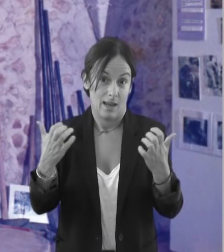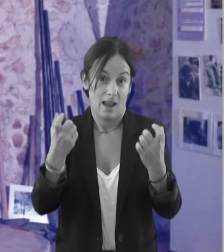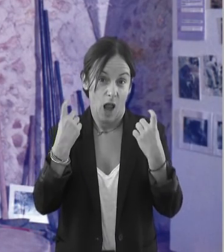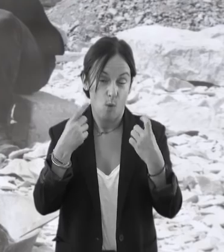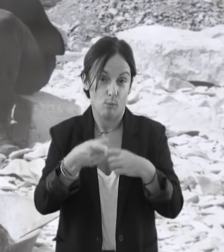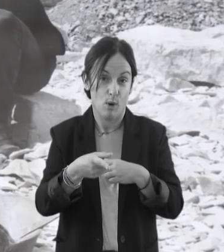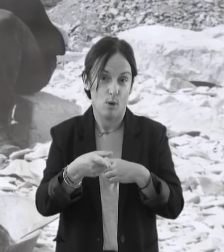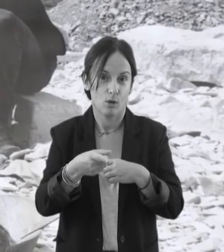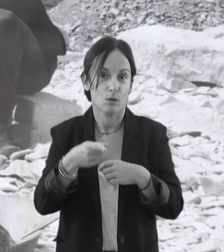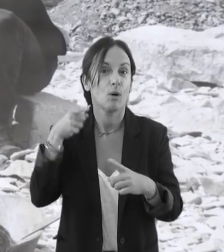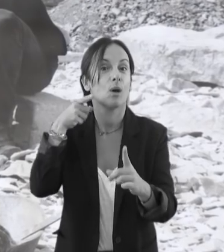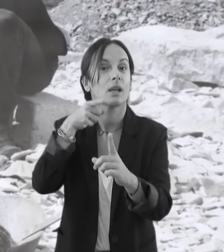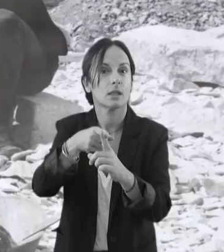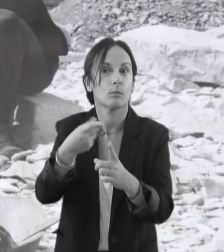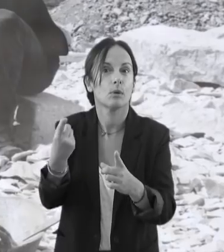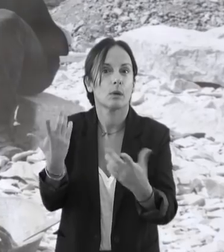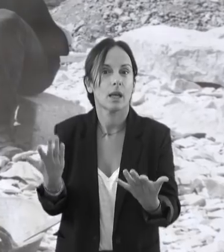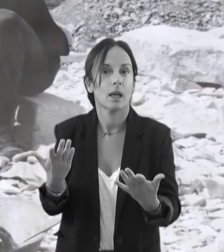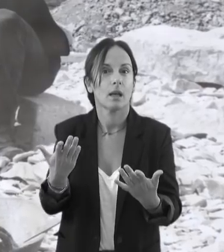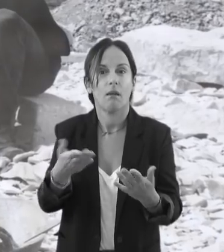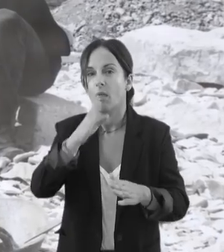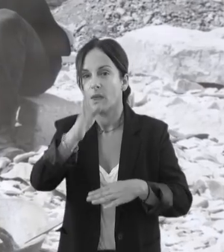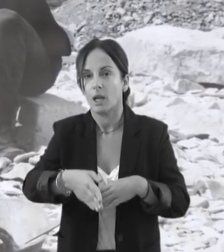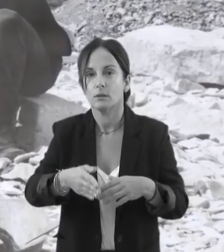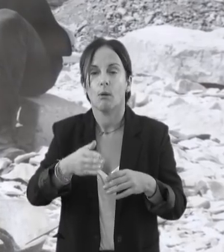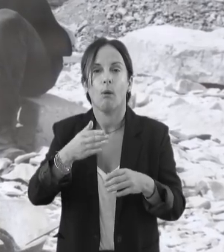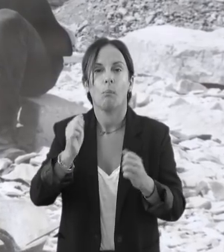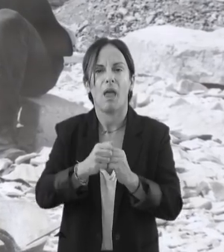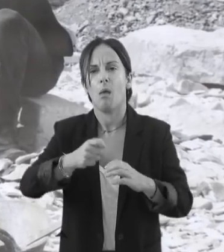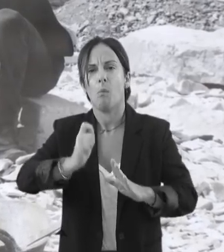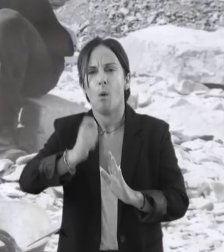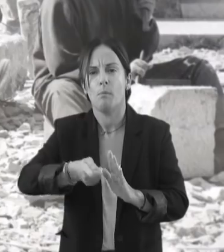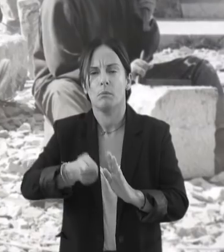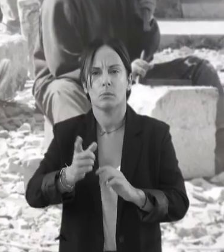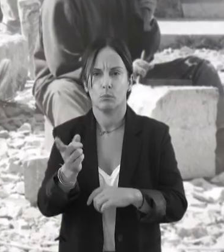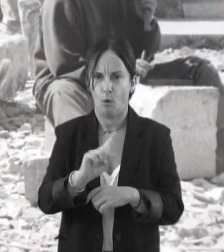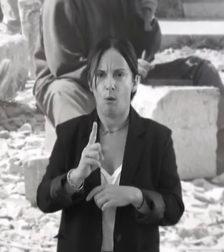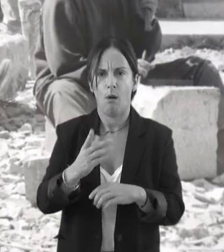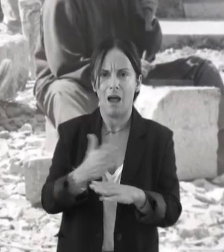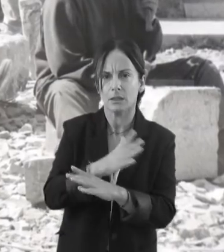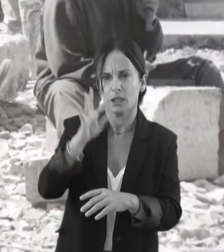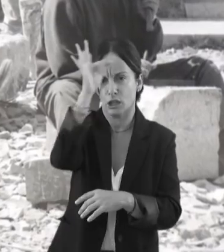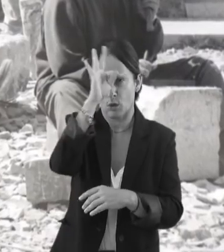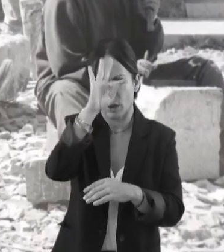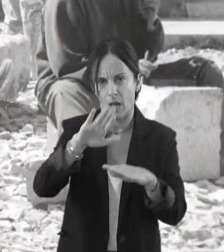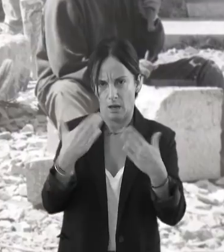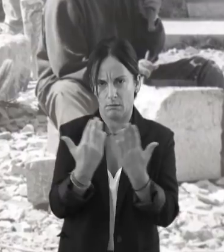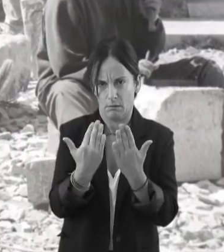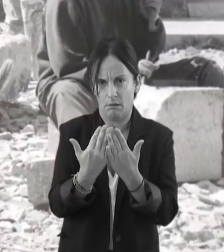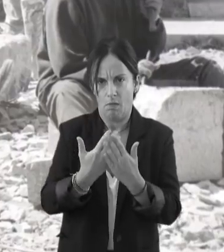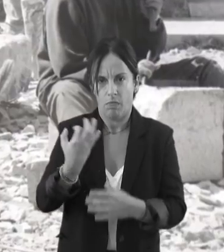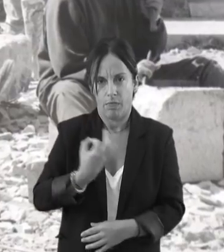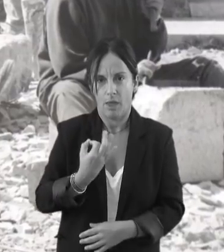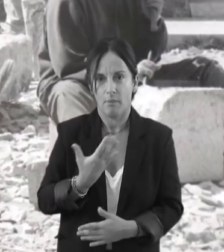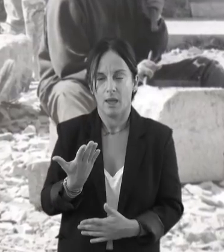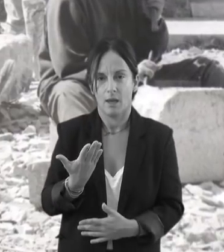altres, podien fer element de construcció. La gent se va sensibilitzar més en el que era la pedra i el que hi havia i el que se podia